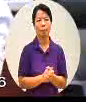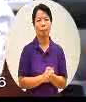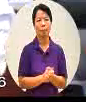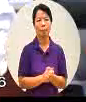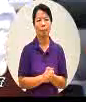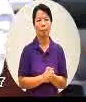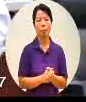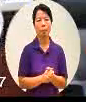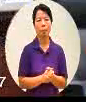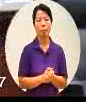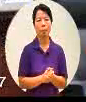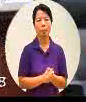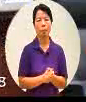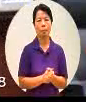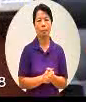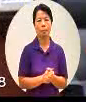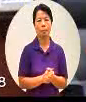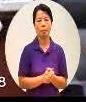哦。